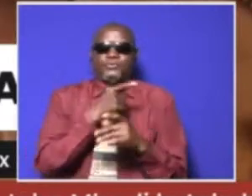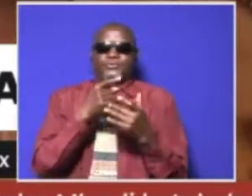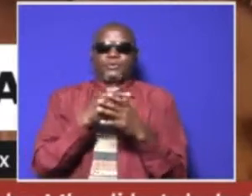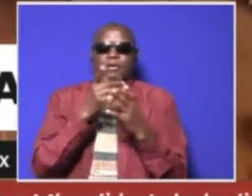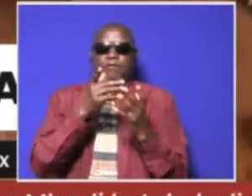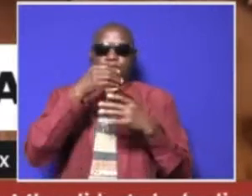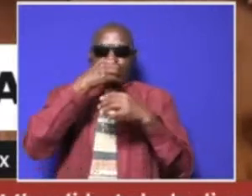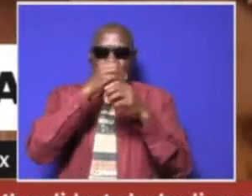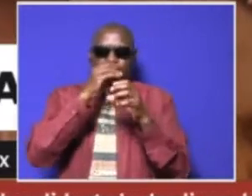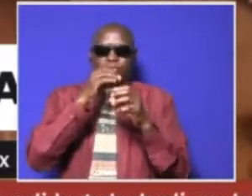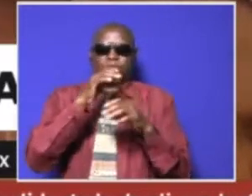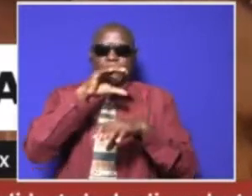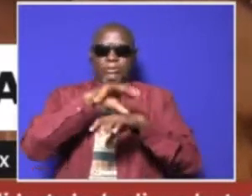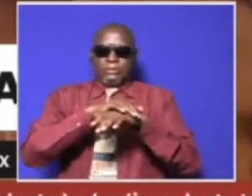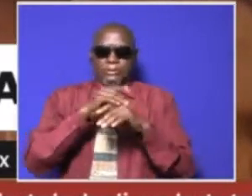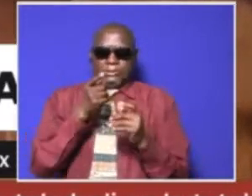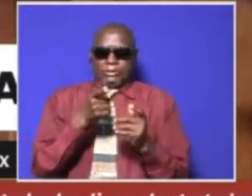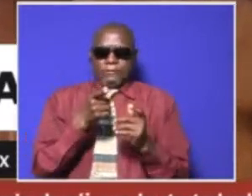tukipata mtu akiwa na such a signs,